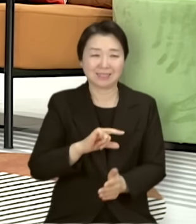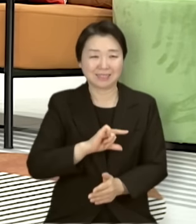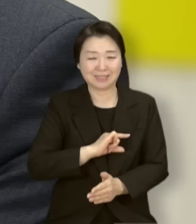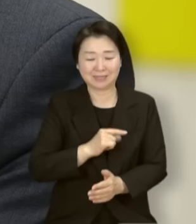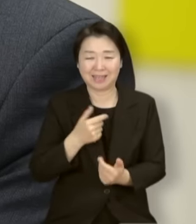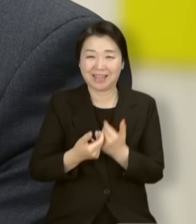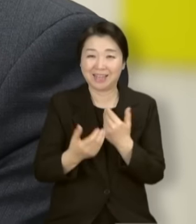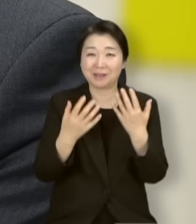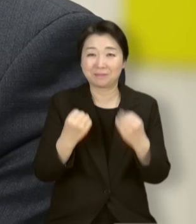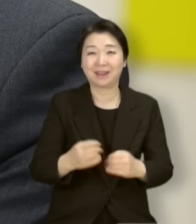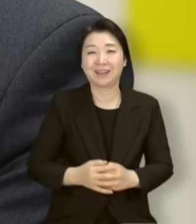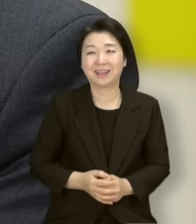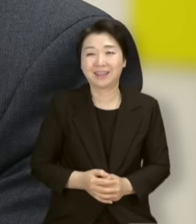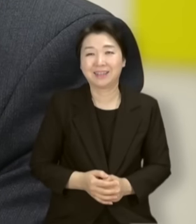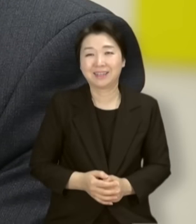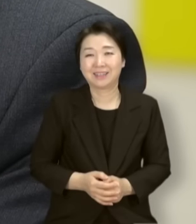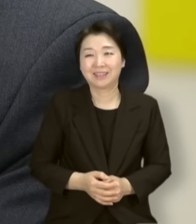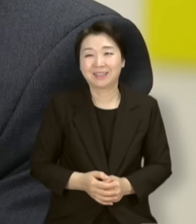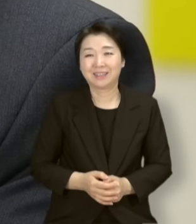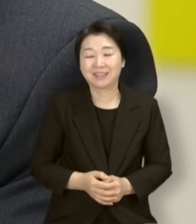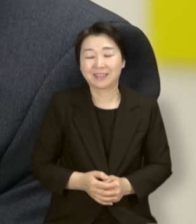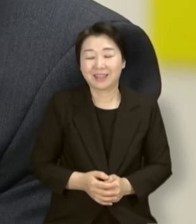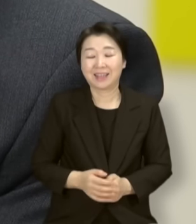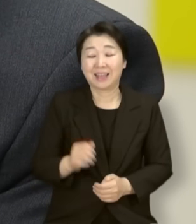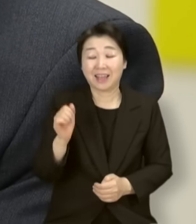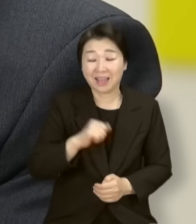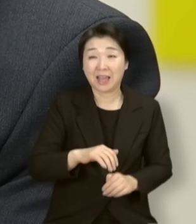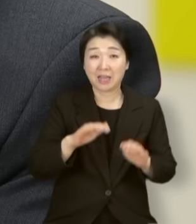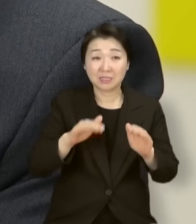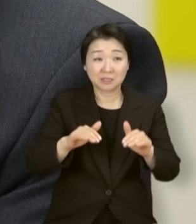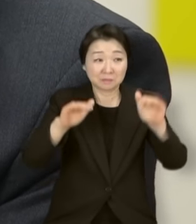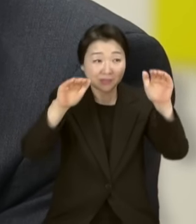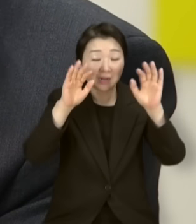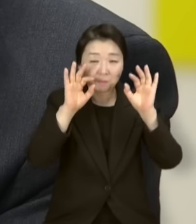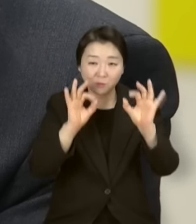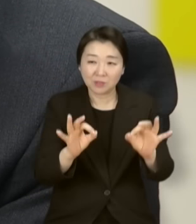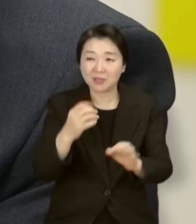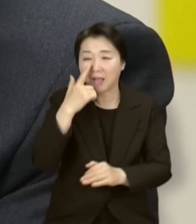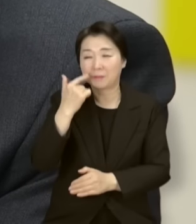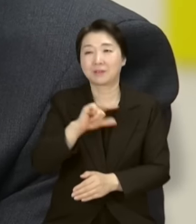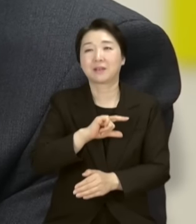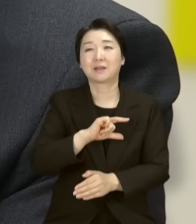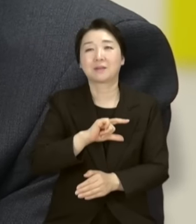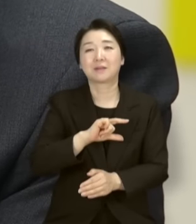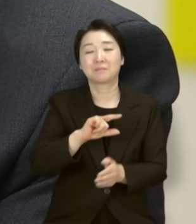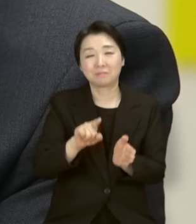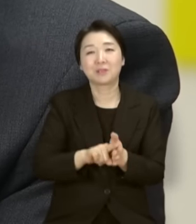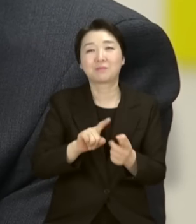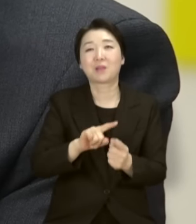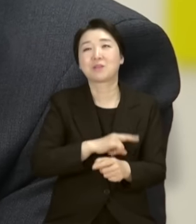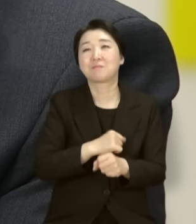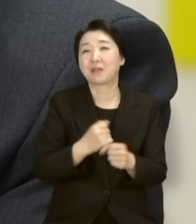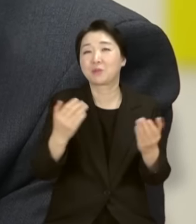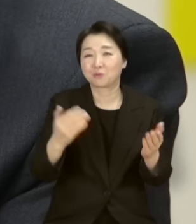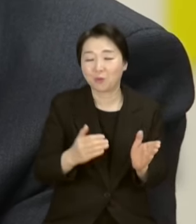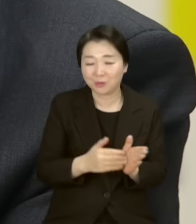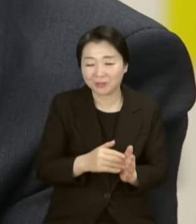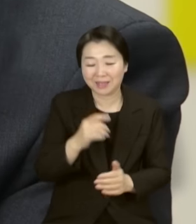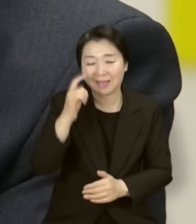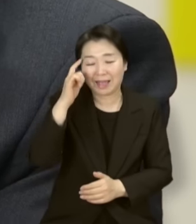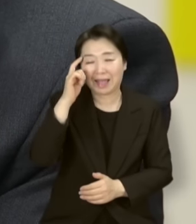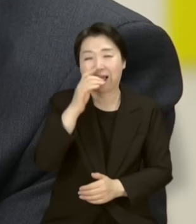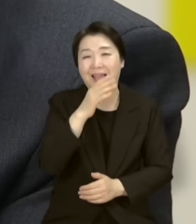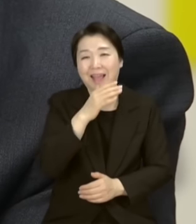철들면 아버지가 거기에 믿음으로 이름 지으셨구나 이런 생각이 들고요. 네. 전 개인적으로